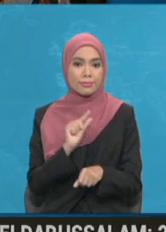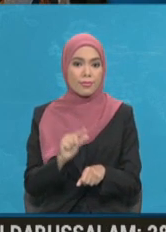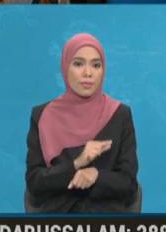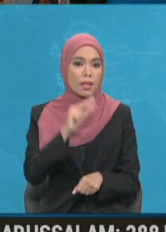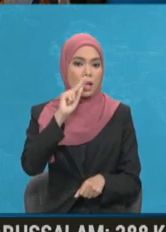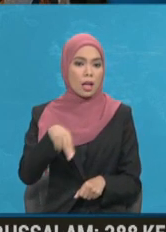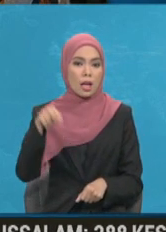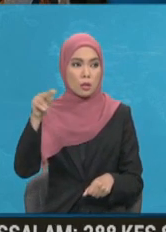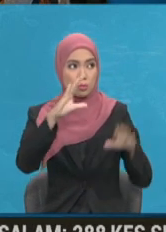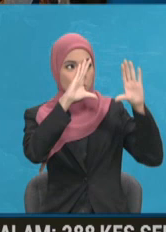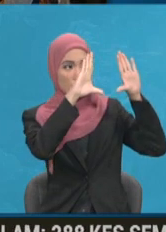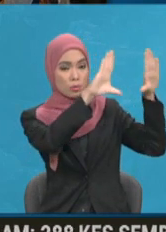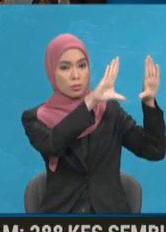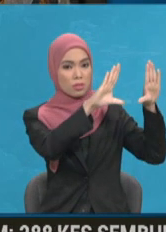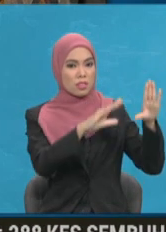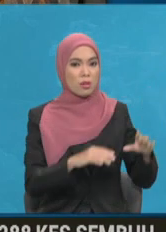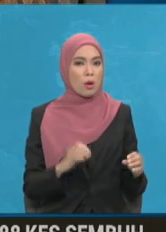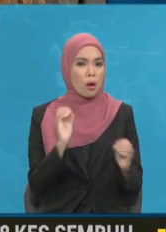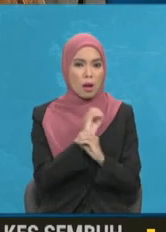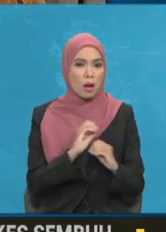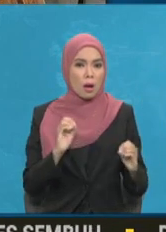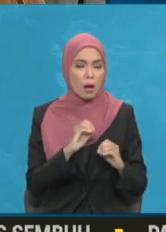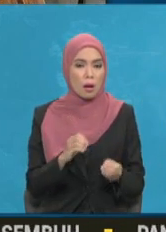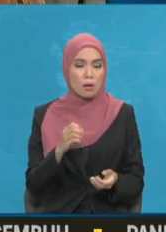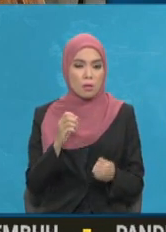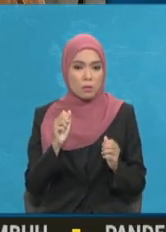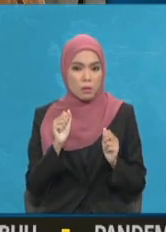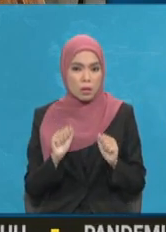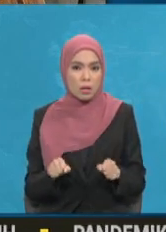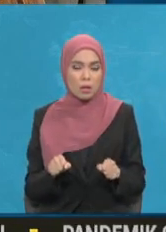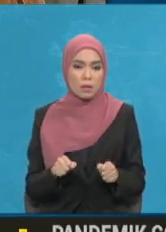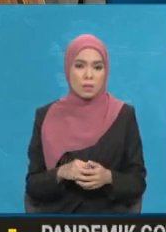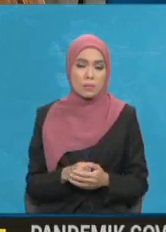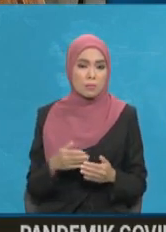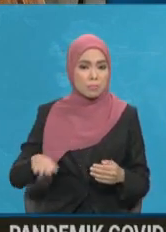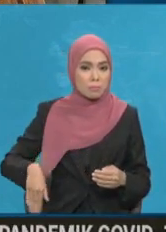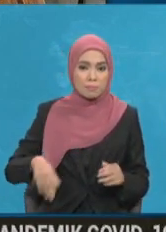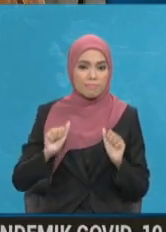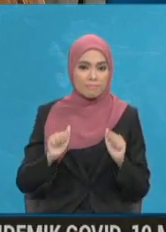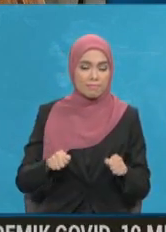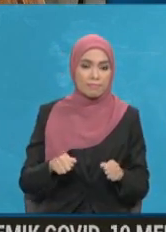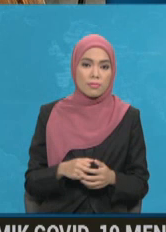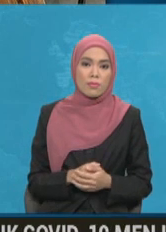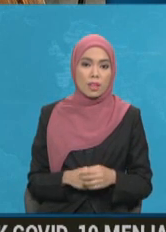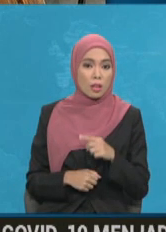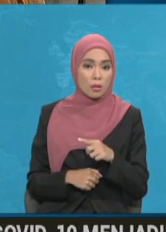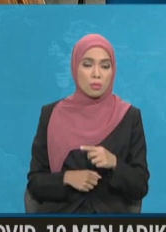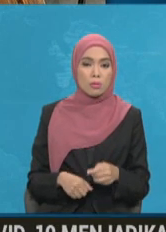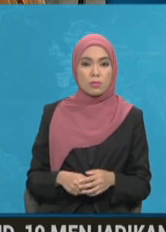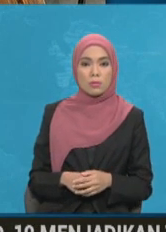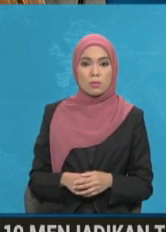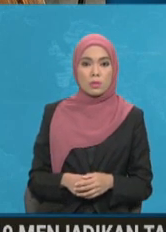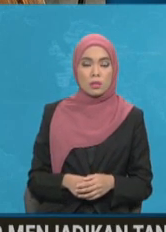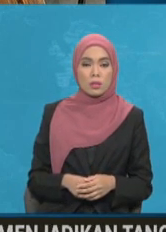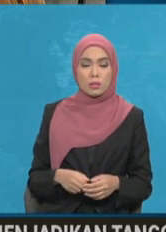tanpa kebenaran dan dua buah premis memamerkan sijil halal Yang Mansur premis-remes tersebut dikeluarkan notice dan diarahkan